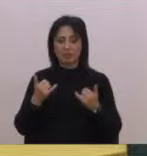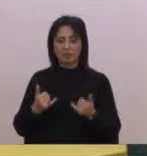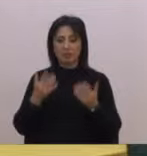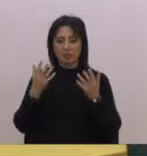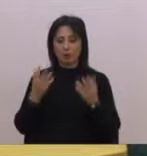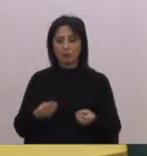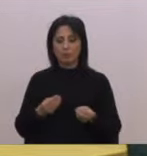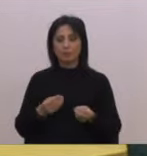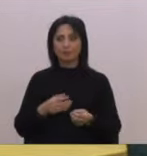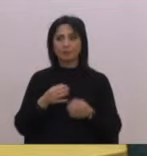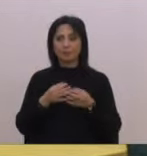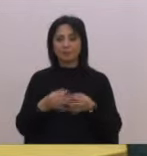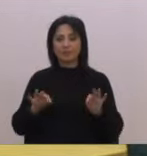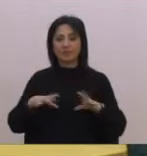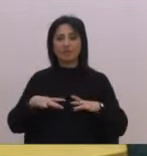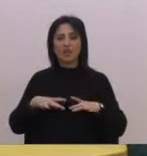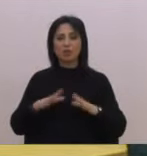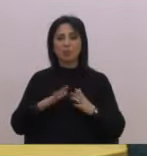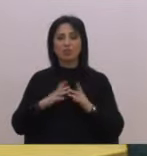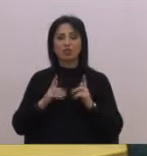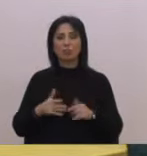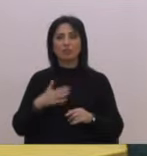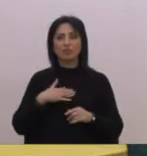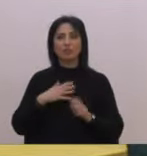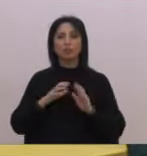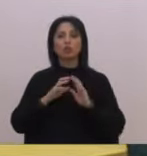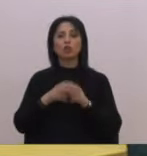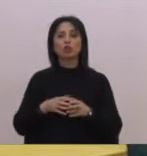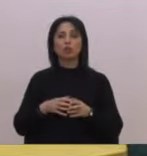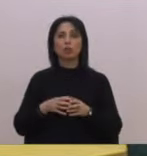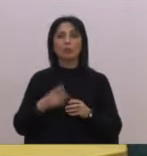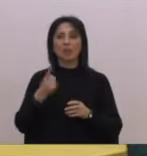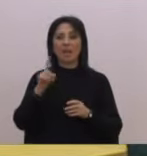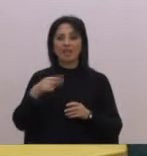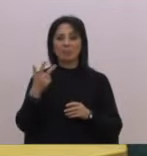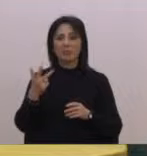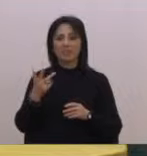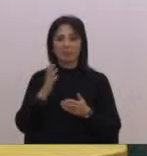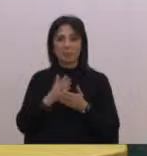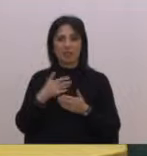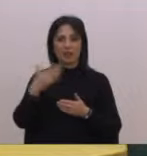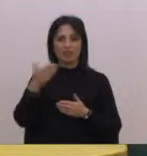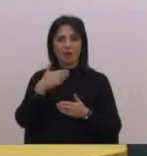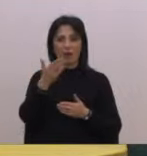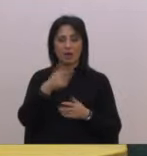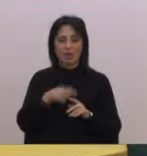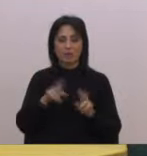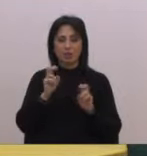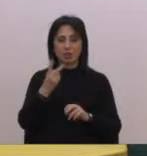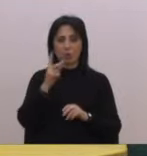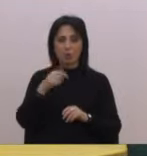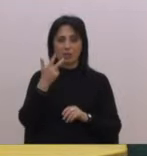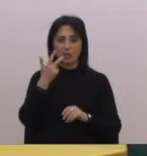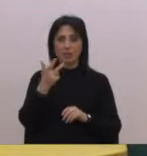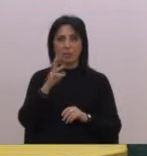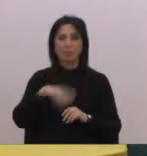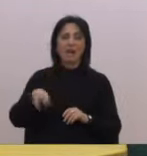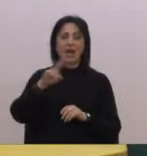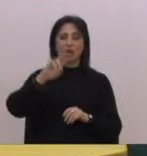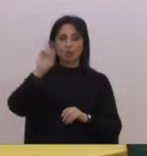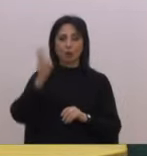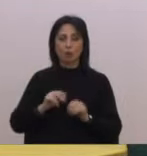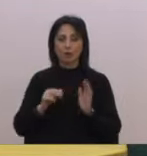დღესდღეობით თავისუფალი ვაჭრობის შეთანხმება ჩვენ სოფლიოს თითქმის 1/3 დაგვაქვს. ეს ნიშნავს, რომ 2.3 მილიარდი